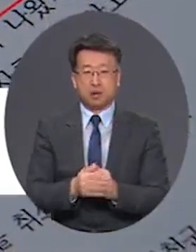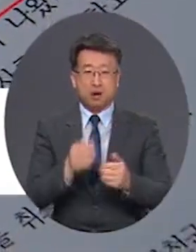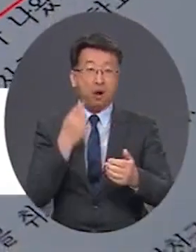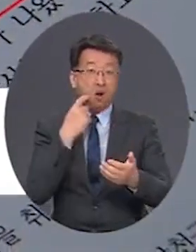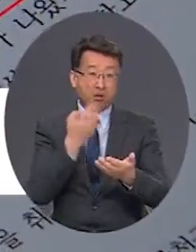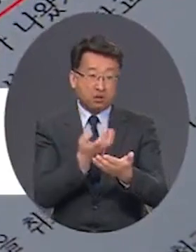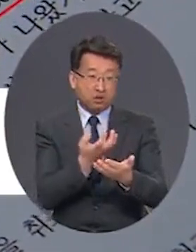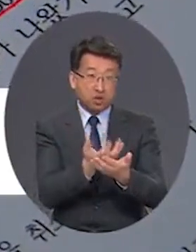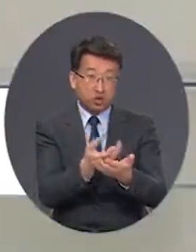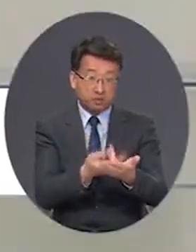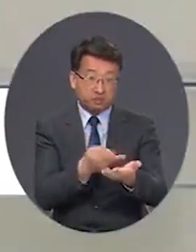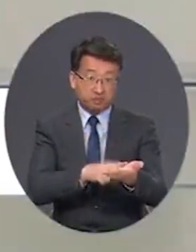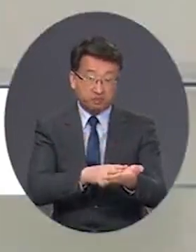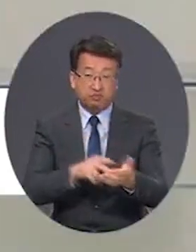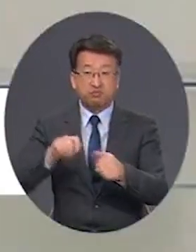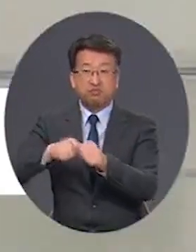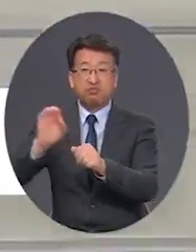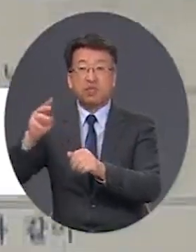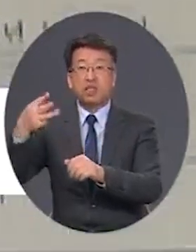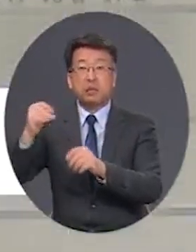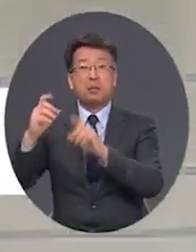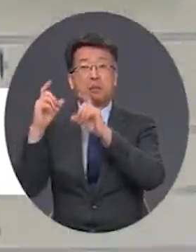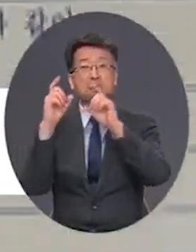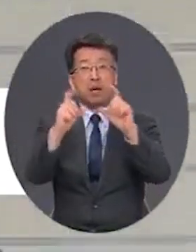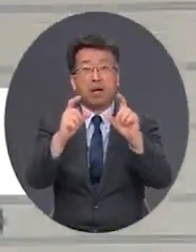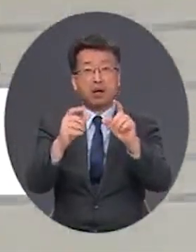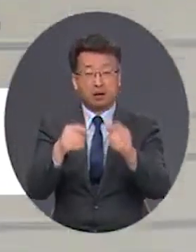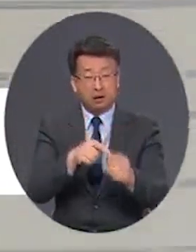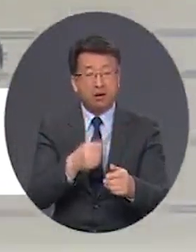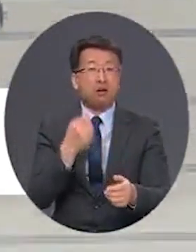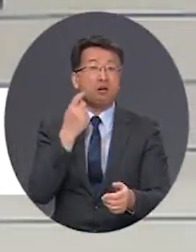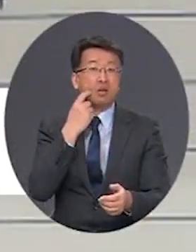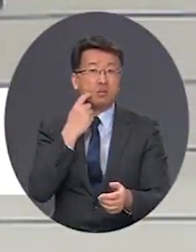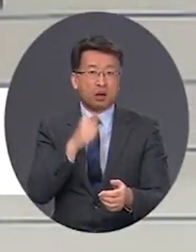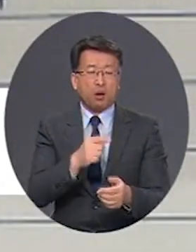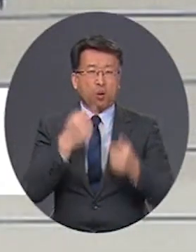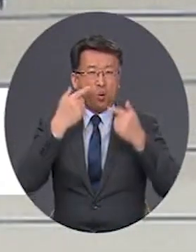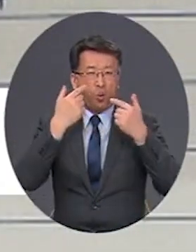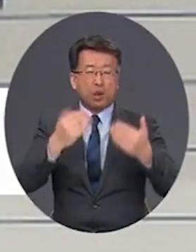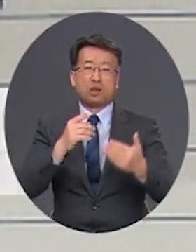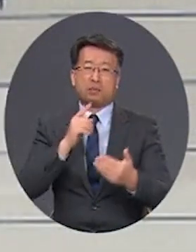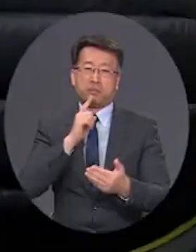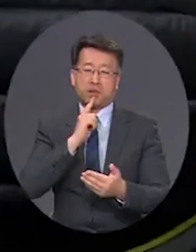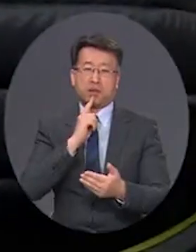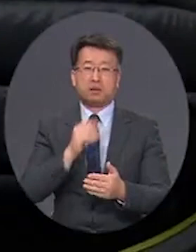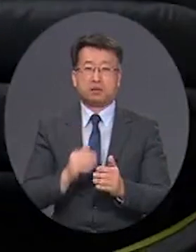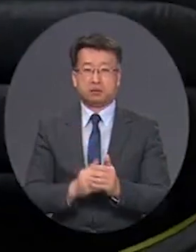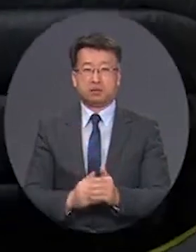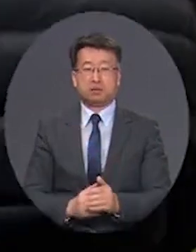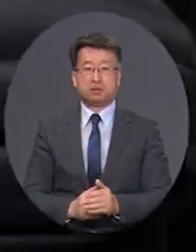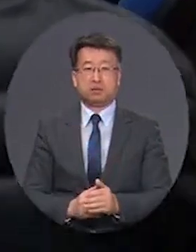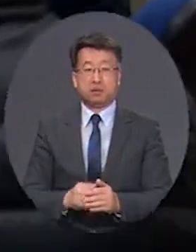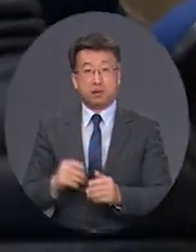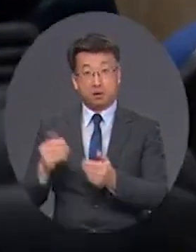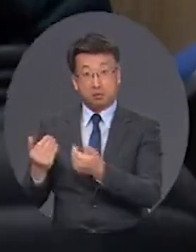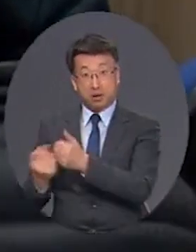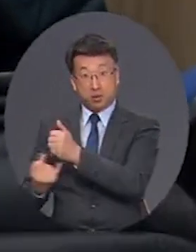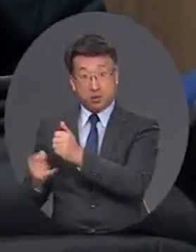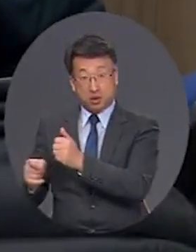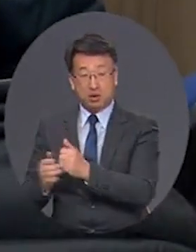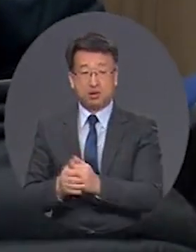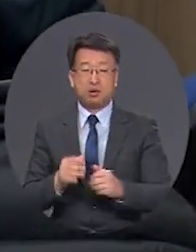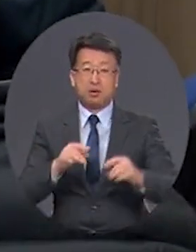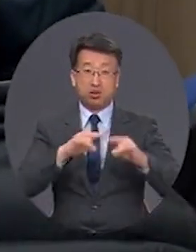원을 선고받아 유치 동의서에 조작이 있었다는 사실이 명백해졌다고 밝혔습니다. 반투위는